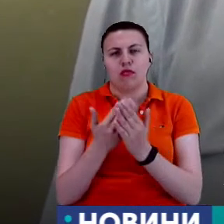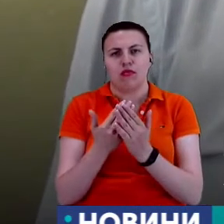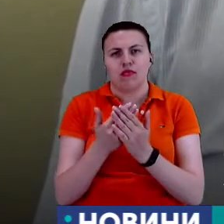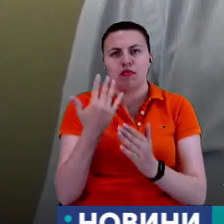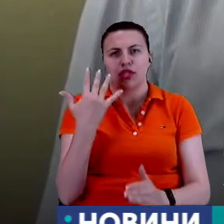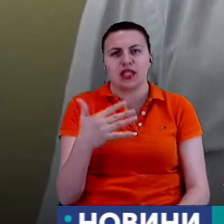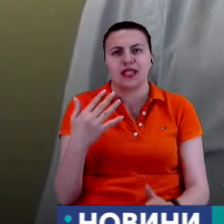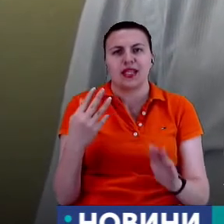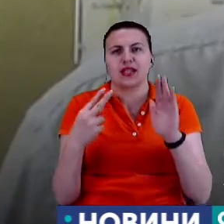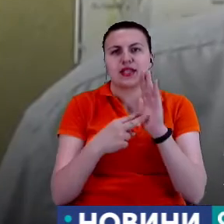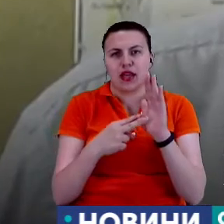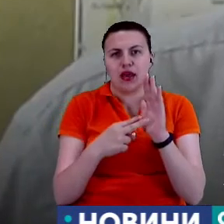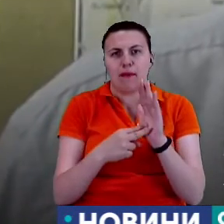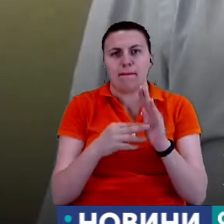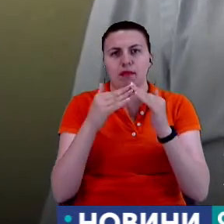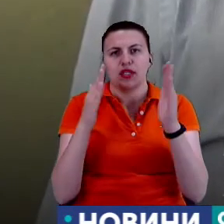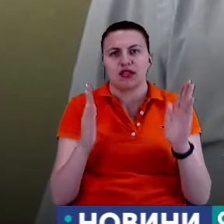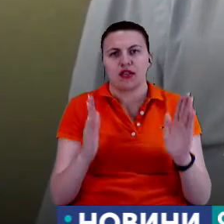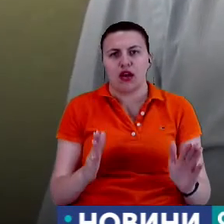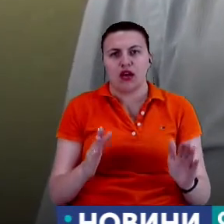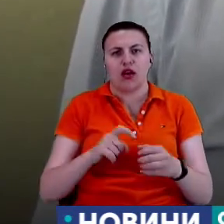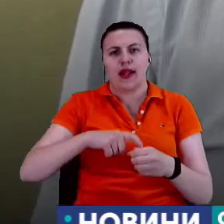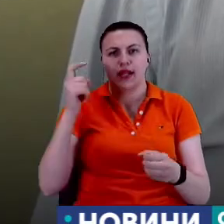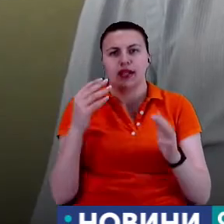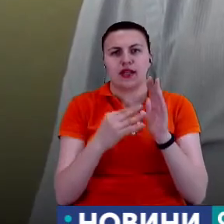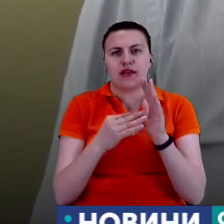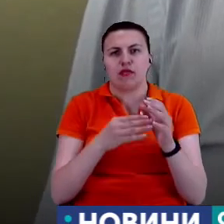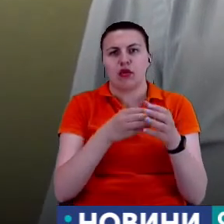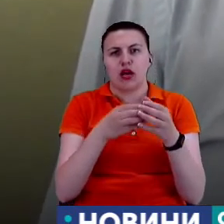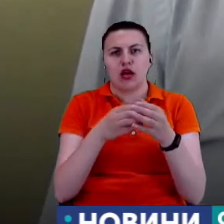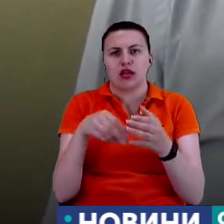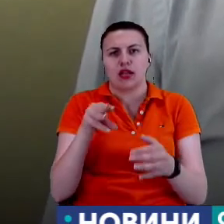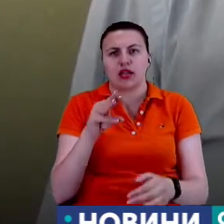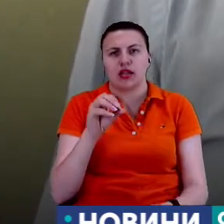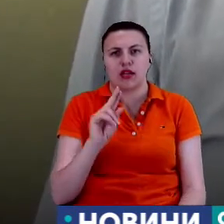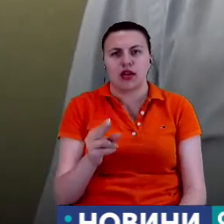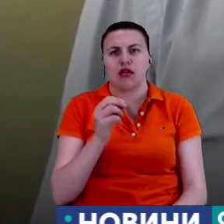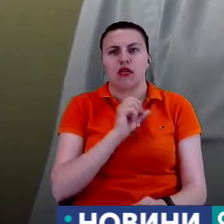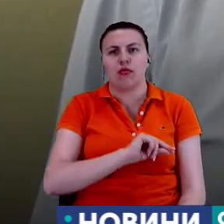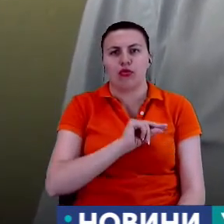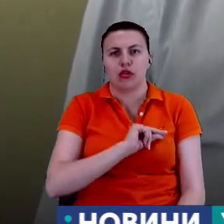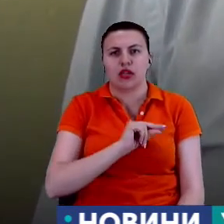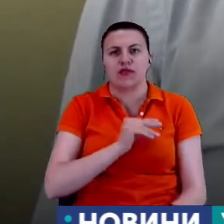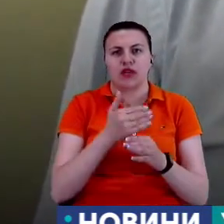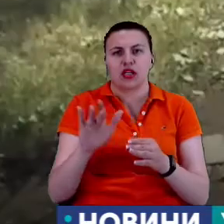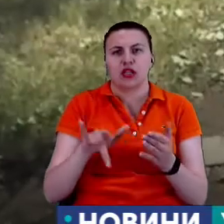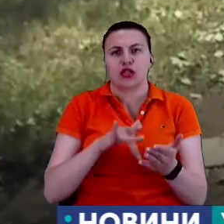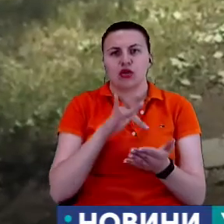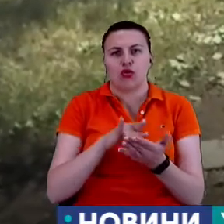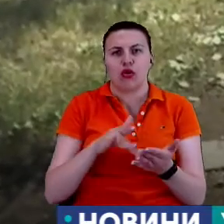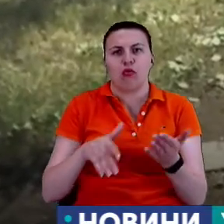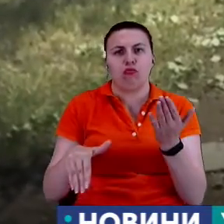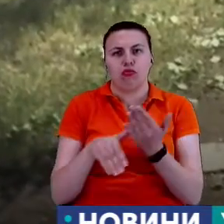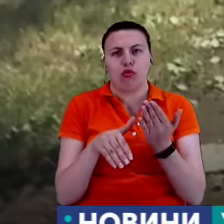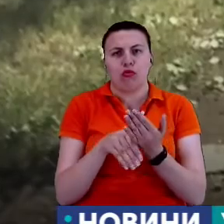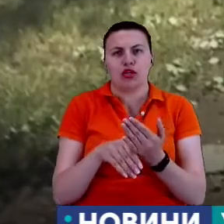на сьогодні відключено. 9 бригад ДТК працюють, виділили допомогу з міста, техніка, автовишки. За словами Михайла